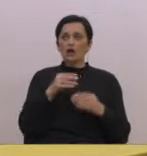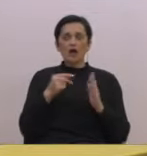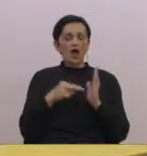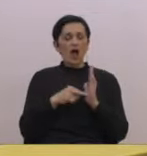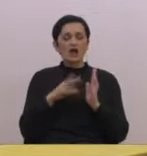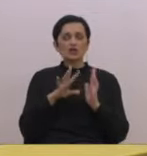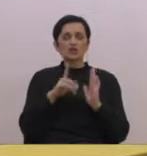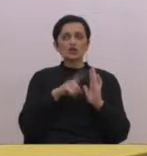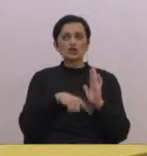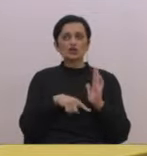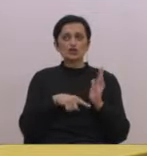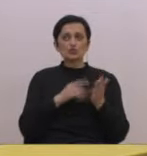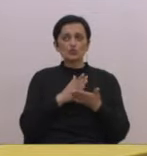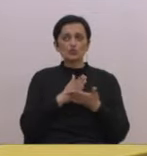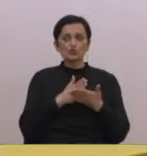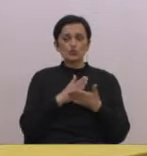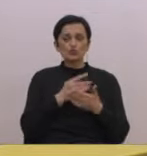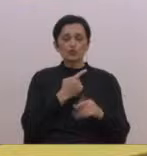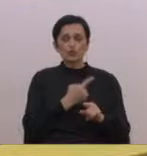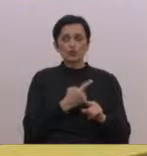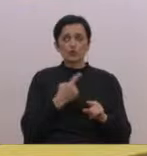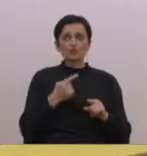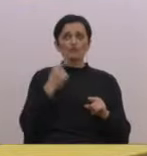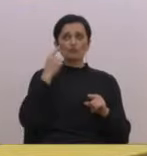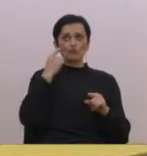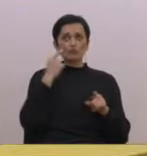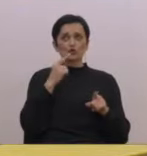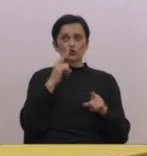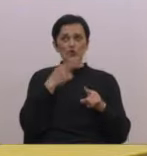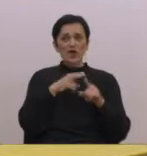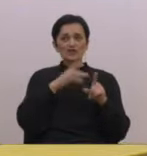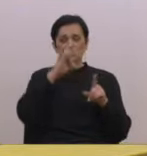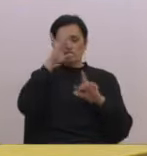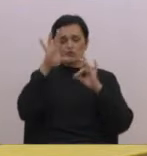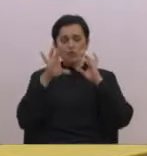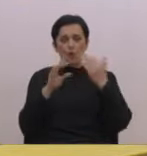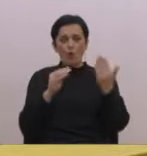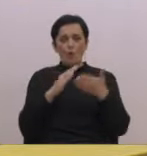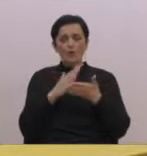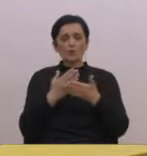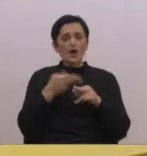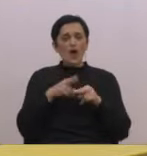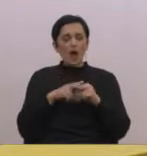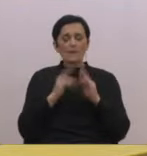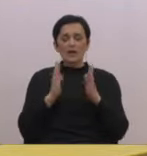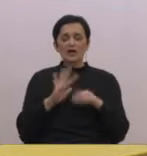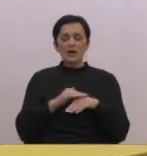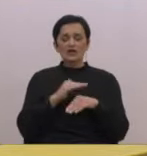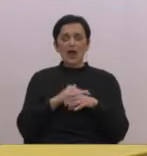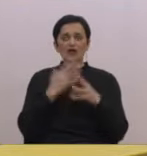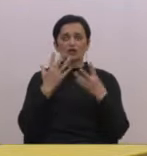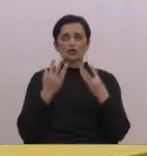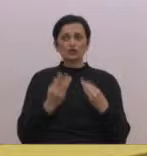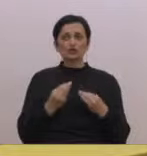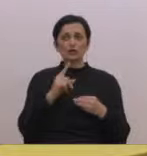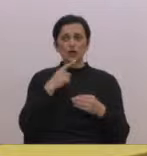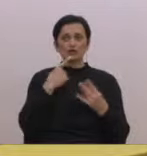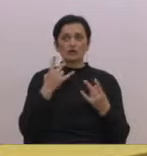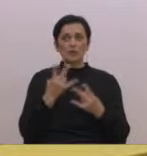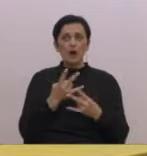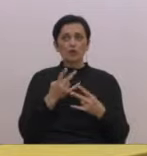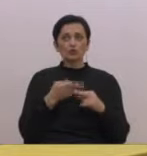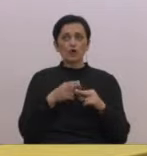უფრო იაფიპურია ერთ-ერთი, თუმცა ფიქრობ, რომ ესეც პოპულიზმის ნაწილია, ამით არ განისაზღვრება კეთილდღეობა, რა თქმა უნდა, ამით